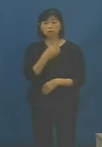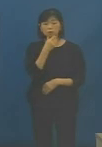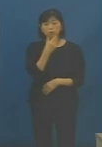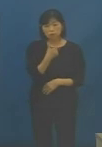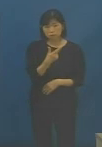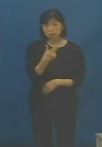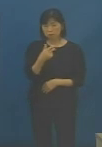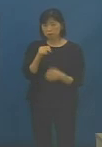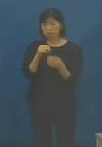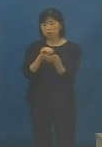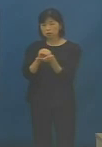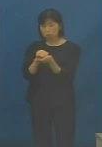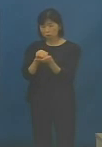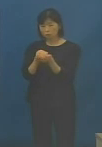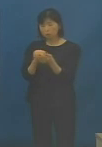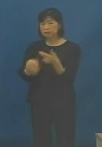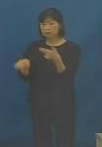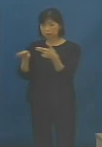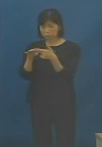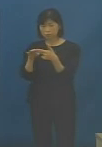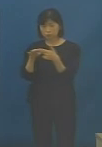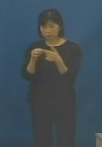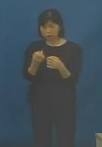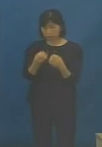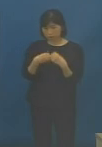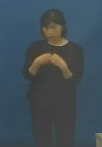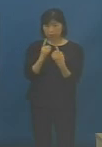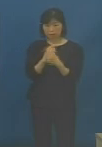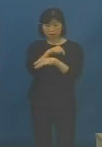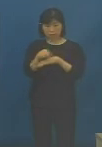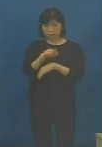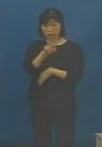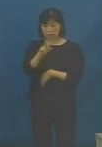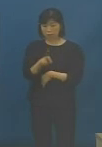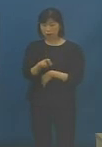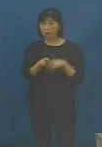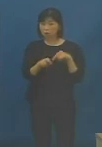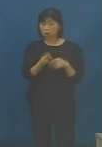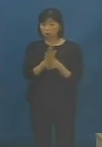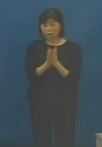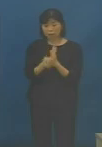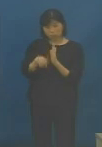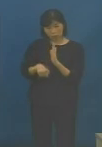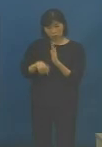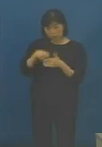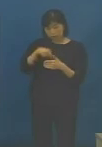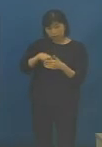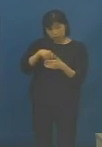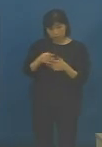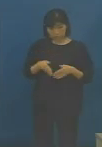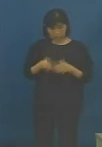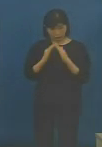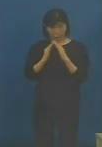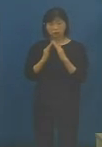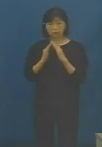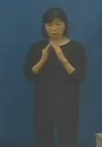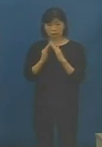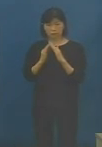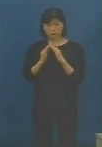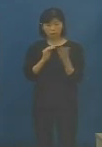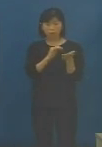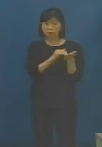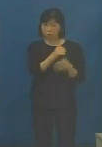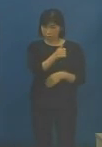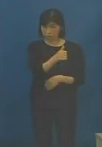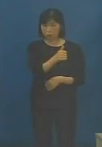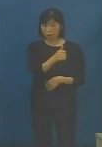設感染対策センターっていうのを、県庁内に設置をしまして、それで、お医者さん